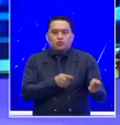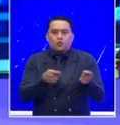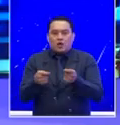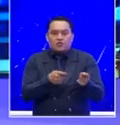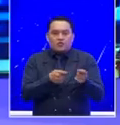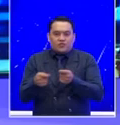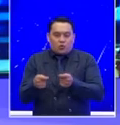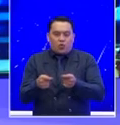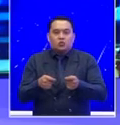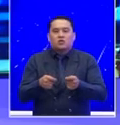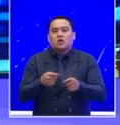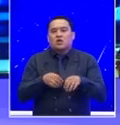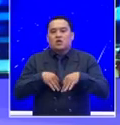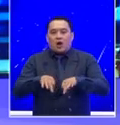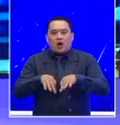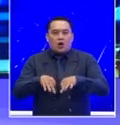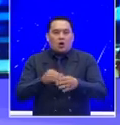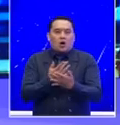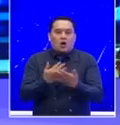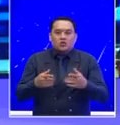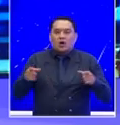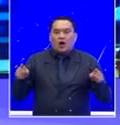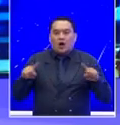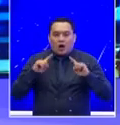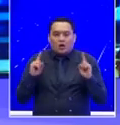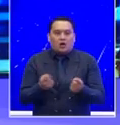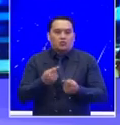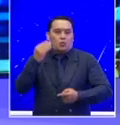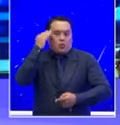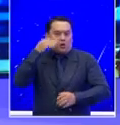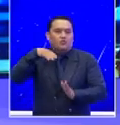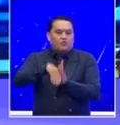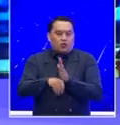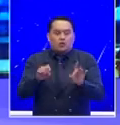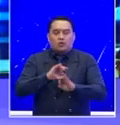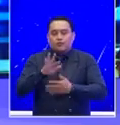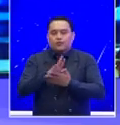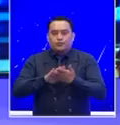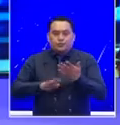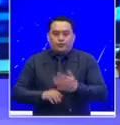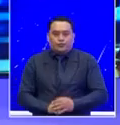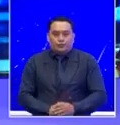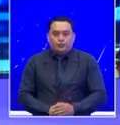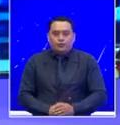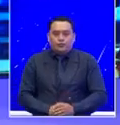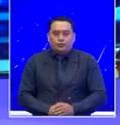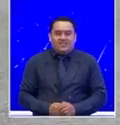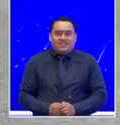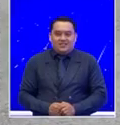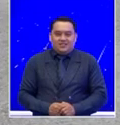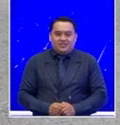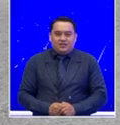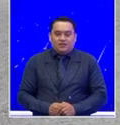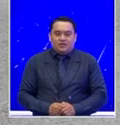грузов, в том числе транзитных. Какие еще ограничительные меры внедрены, выяснял Ануар Амангельдинов.